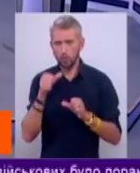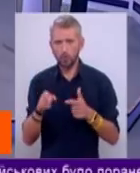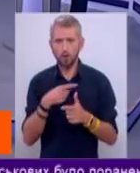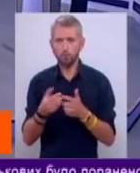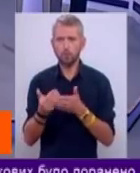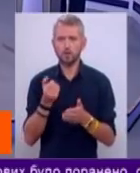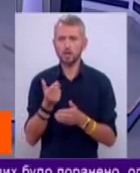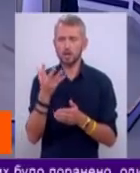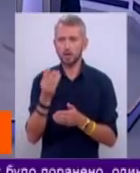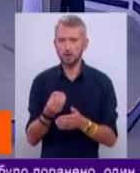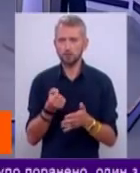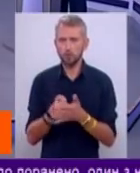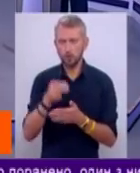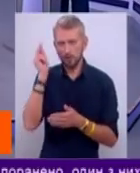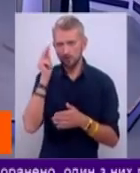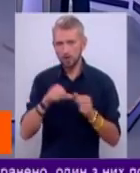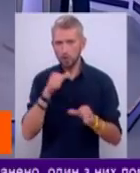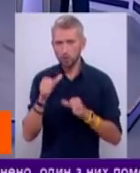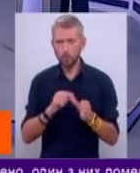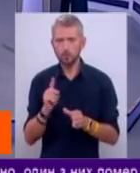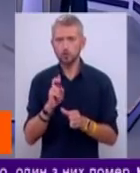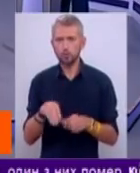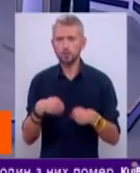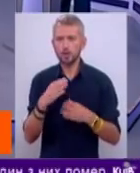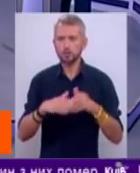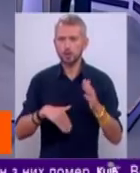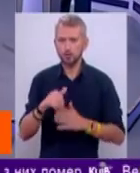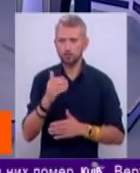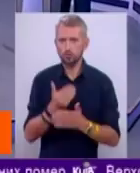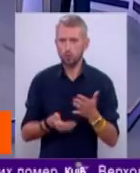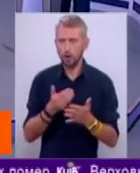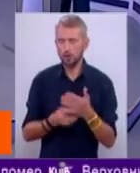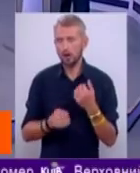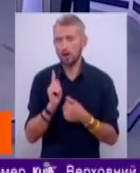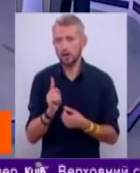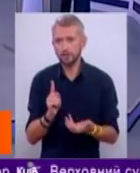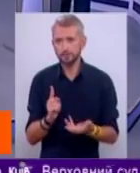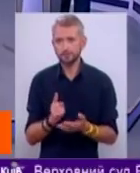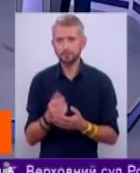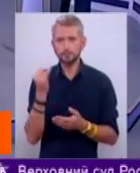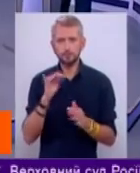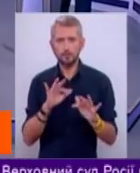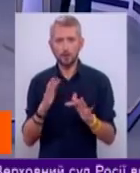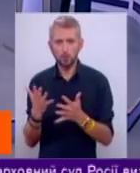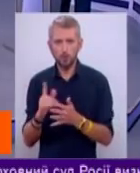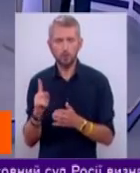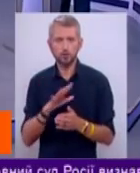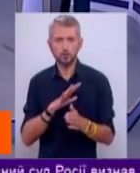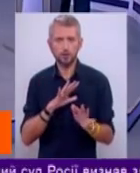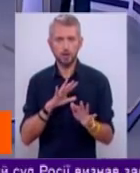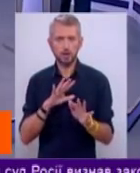кілька днів до навчального року для того, щоб дати практичні поради. Але історія і ситуація, яка